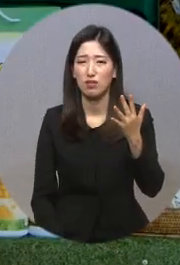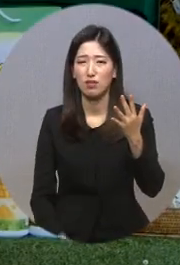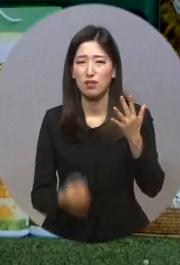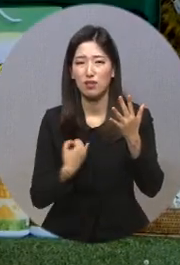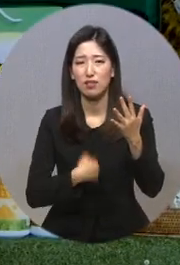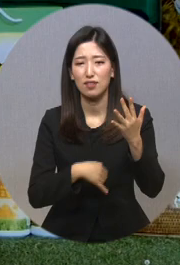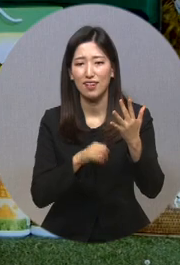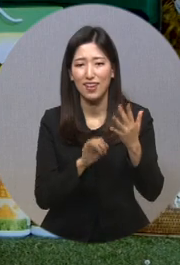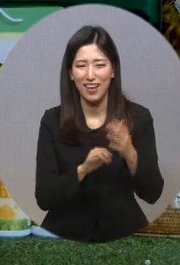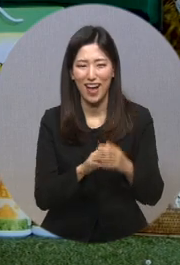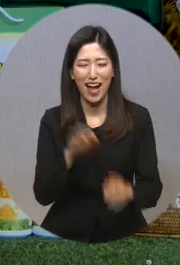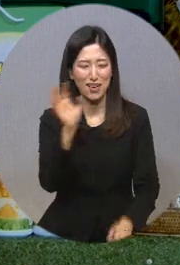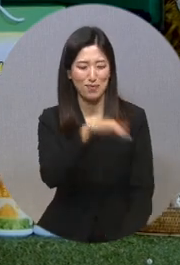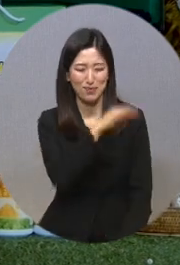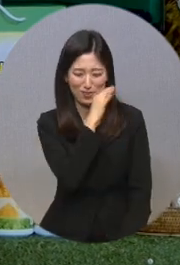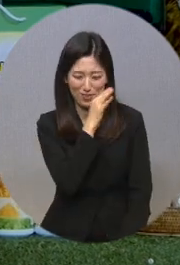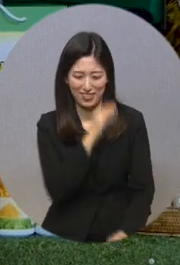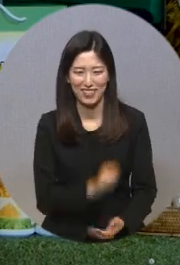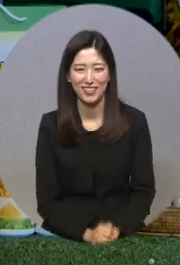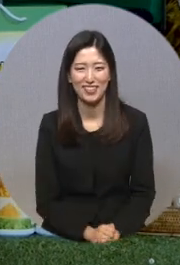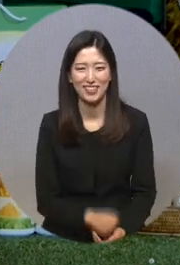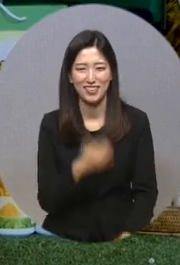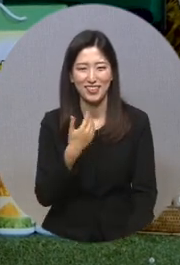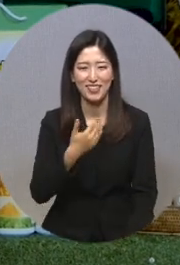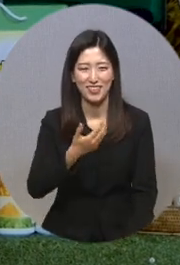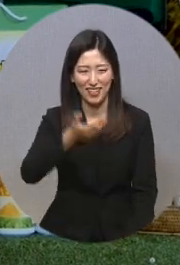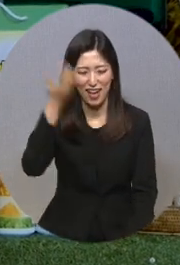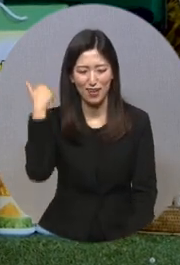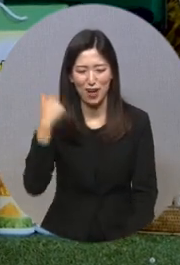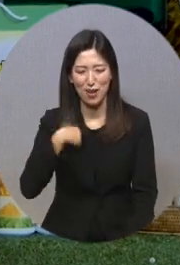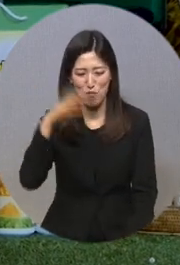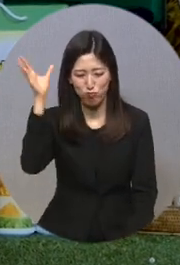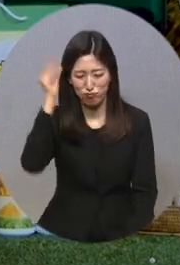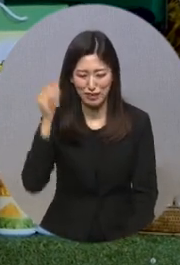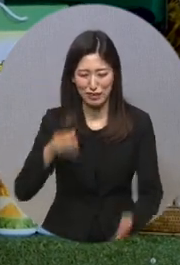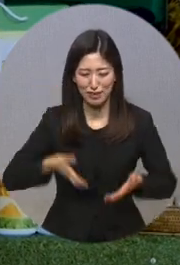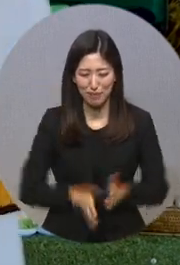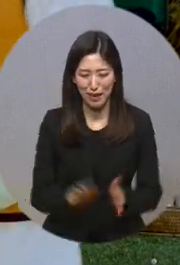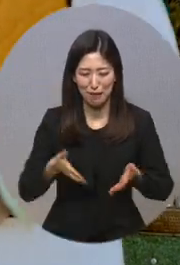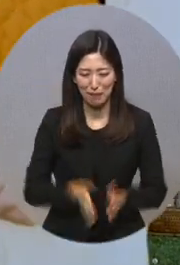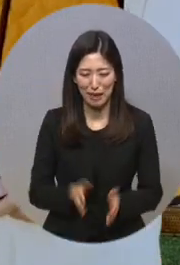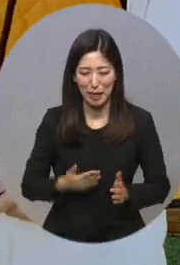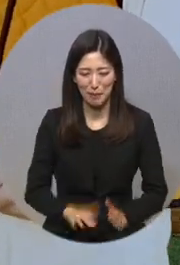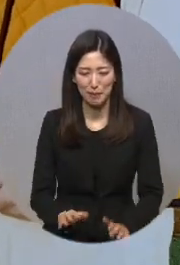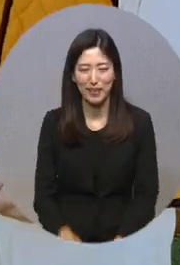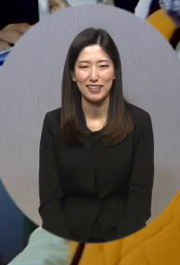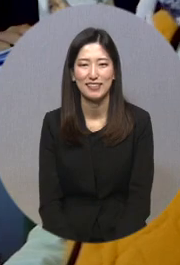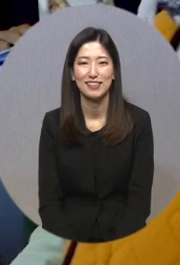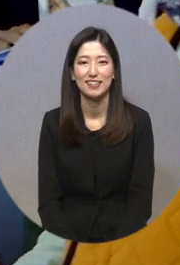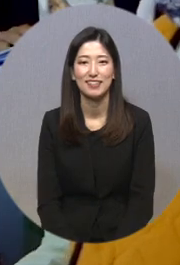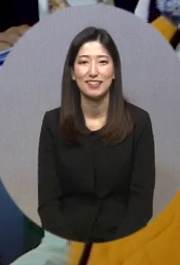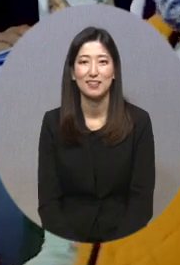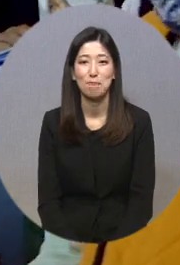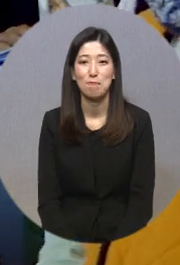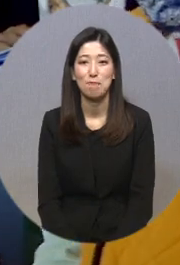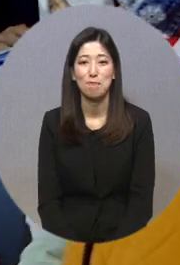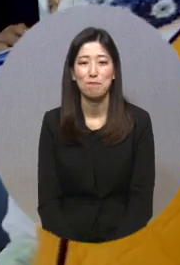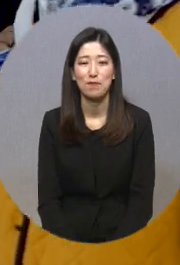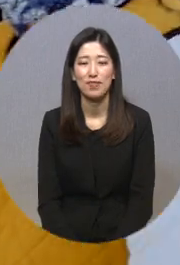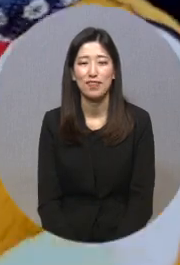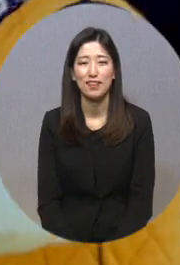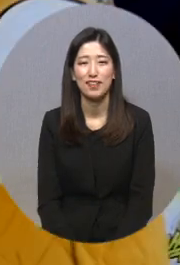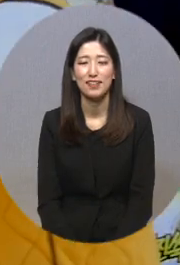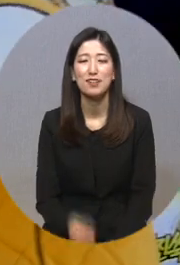보셨대? 부끄러워요. 옛날에 그냥 무식해갖고 몽땅 나는 것 같아요. 몽땅 나는 것 같아요. 자, 끝으로 한 말씀